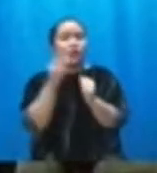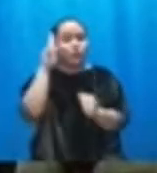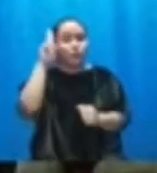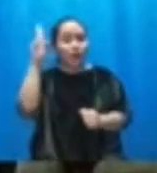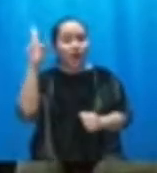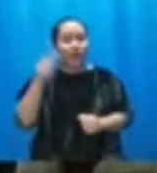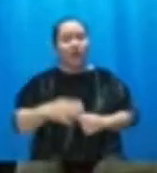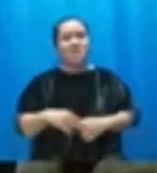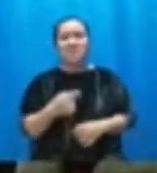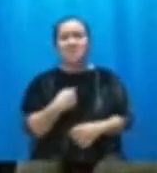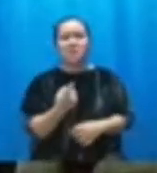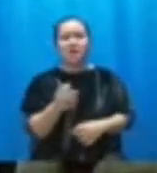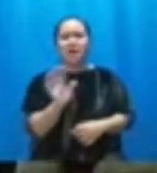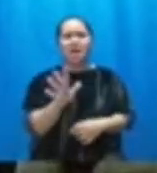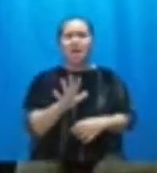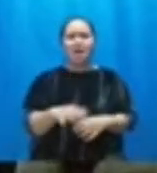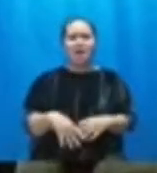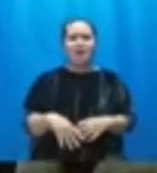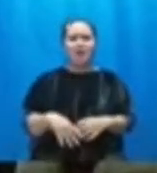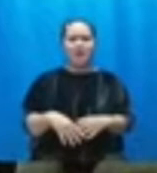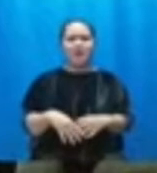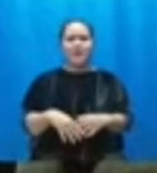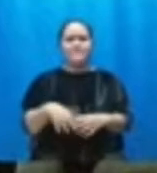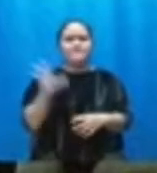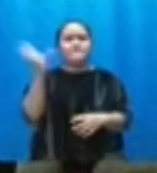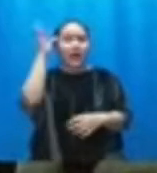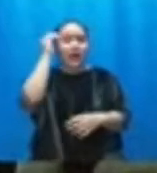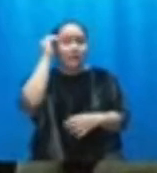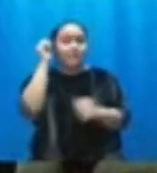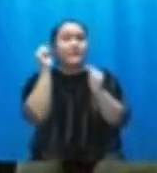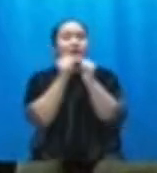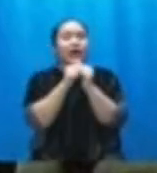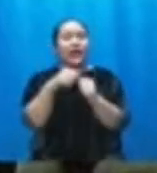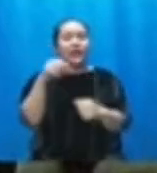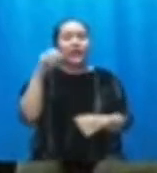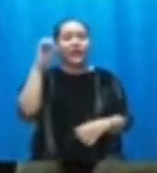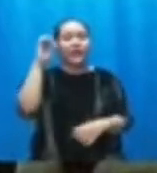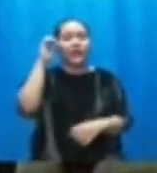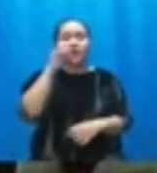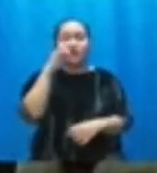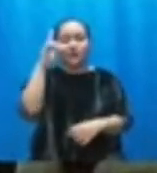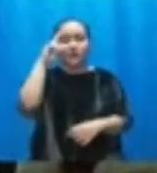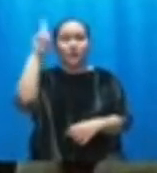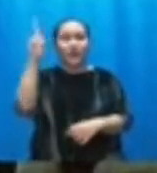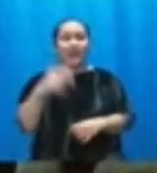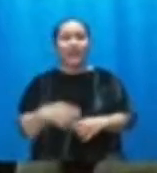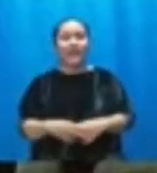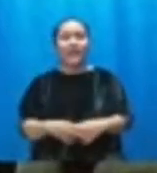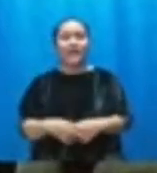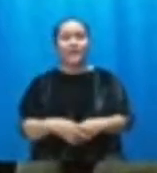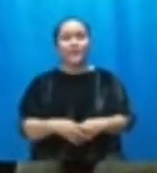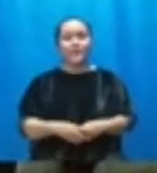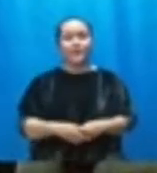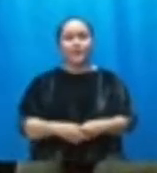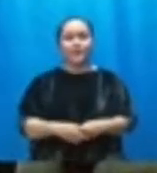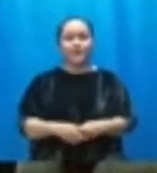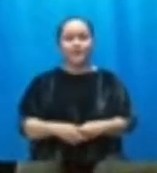the scene kata Paulus huruf itu mematikan tapi roh itulah yang menghidupkan